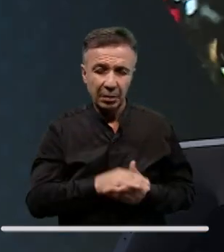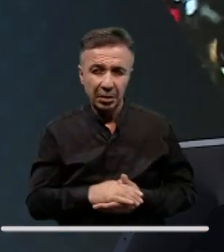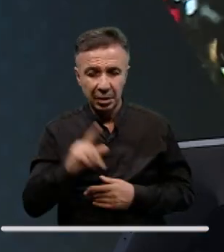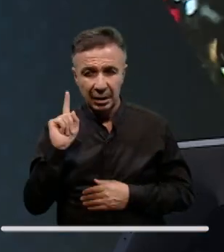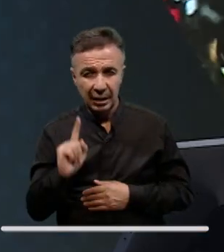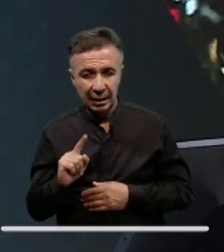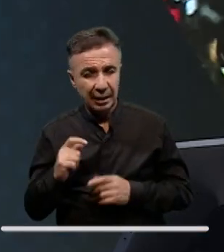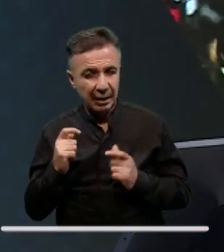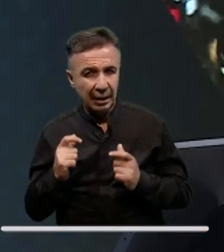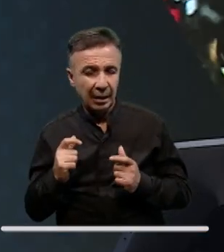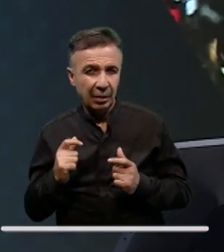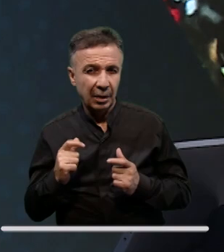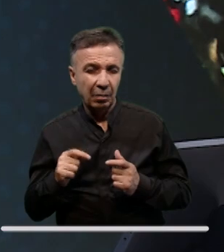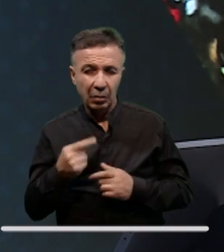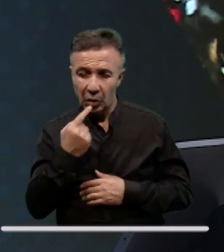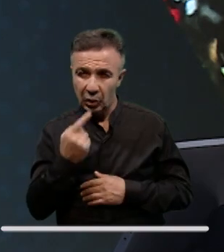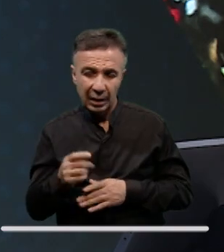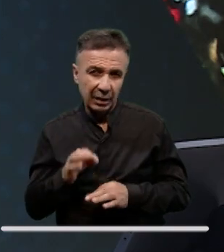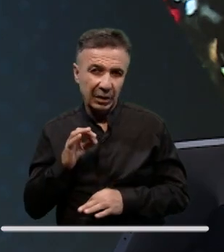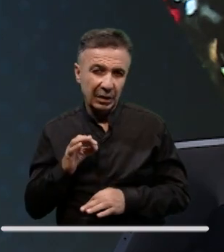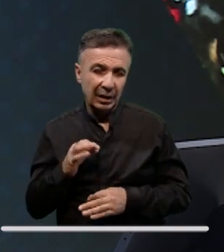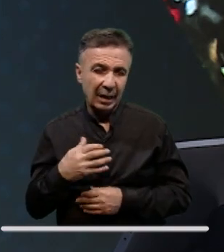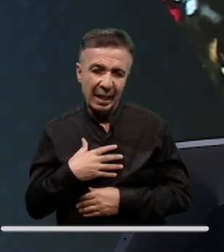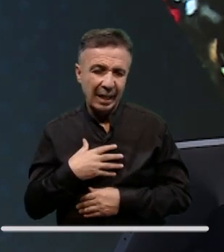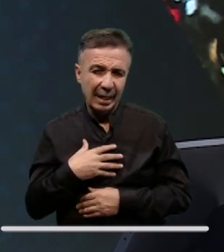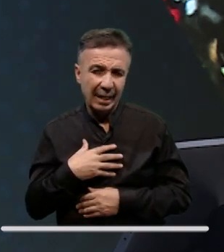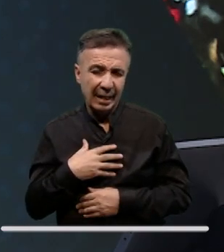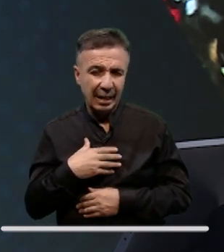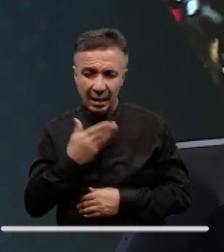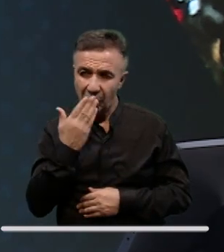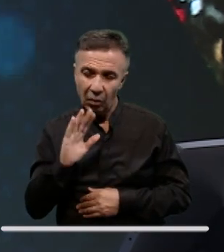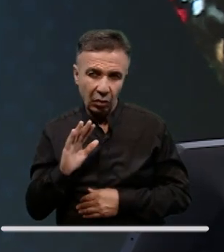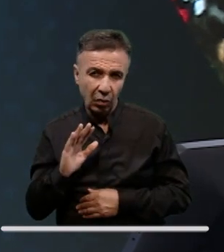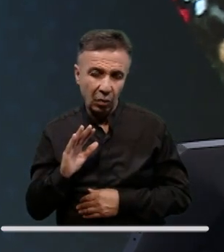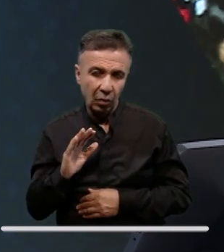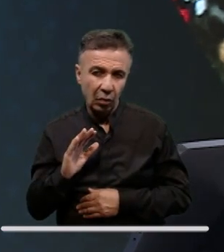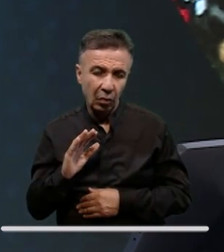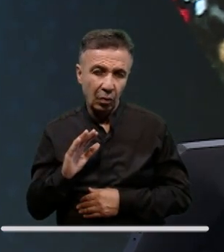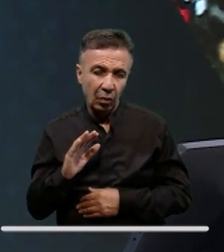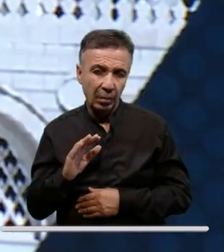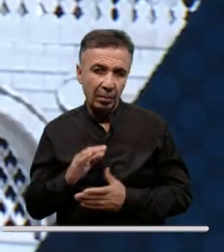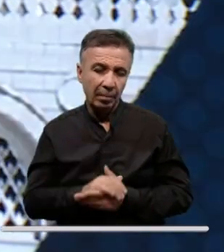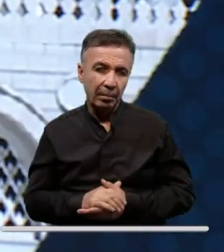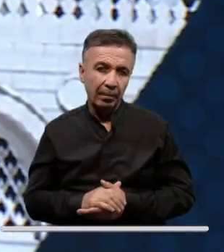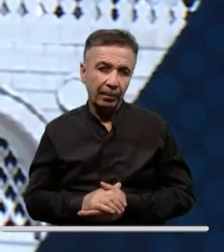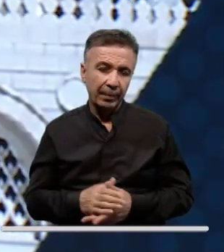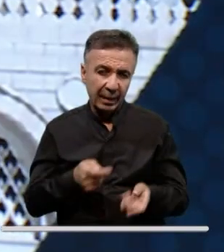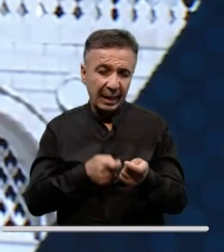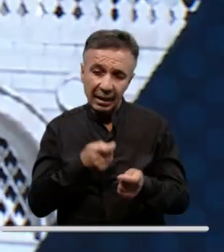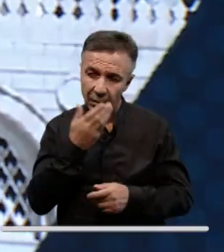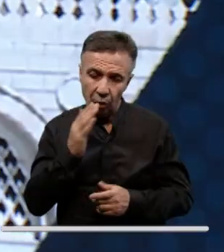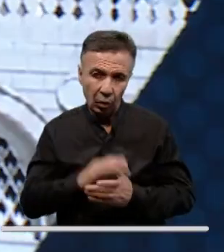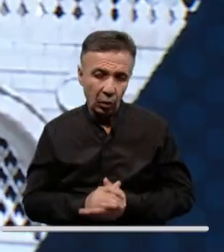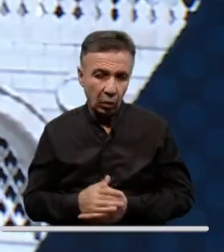çıkan noktada Bunu söyleyen kişinin dini bir müktesebatı da yok eğitimi de yok Aynen buyurduğunu gibi yani Fatiha